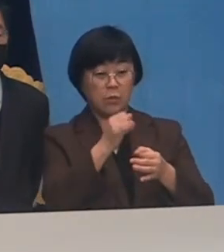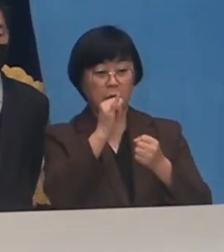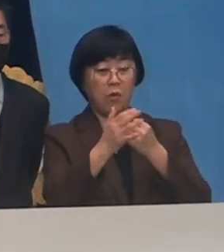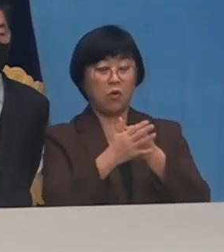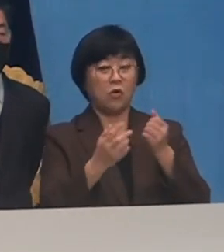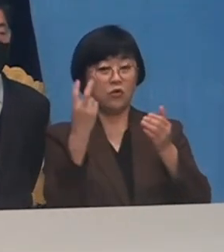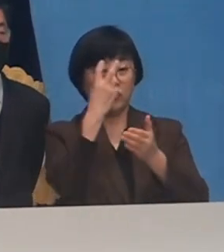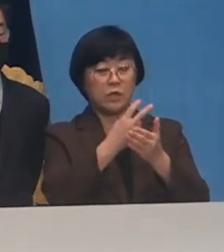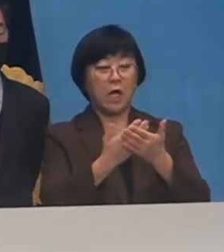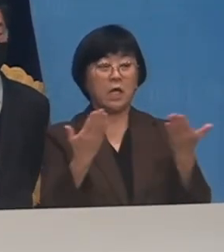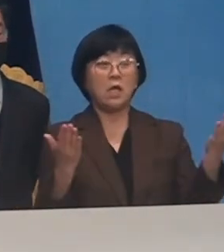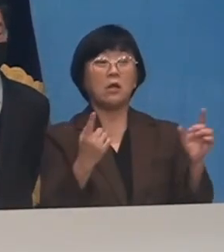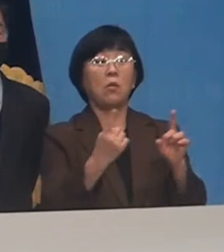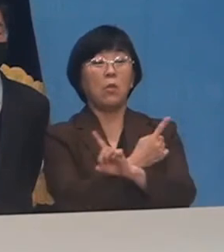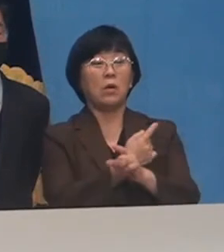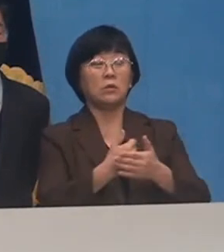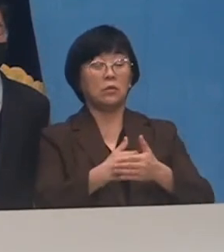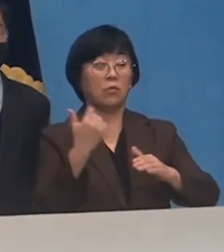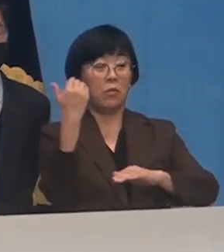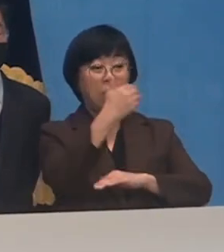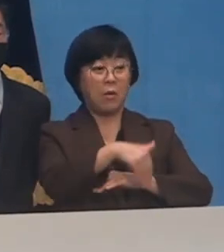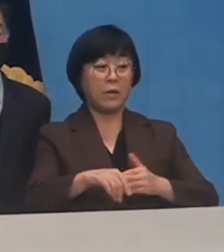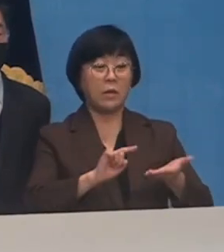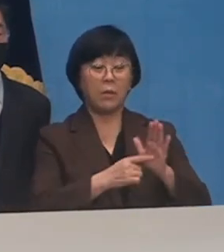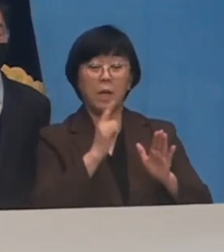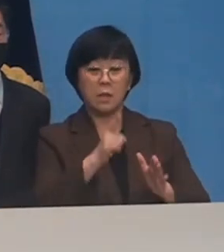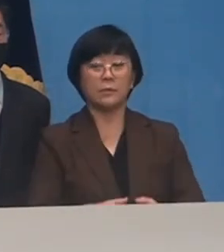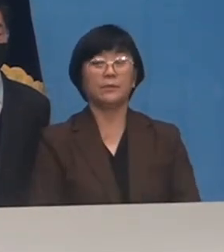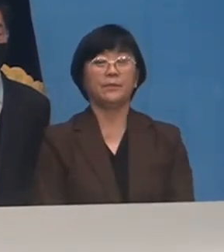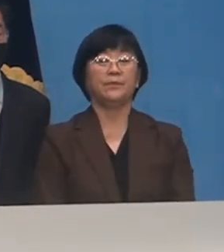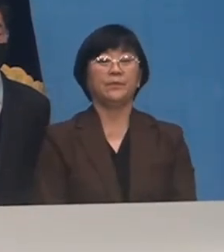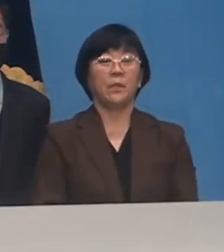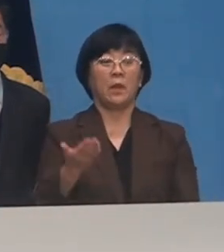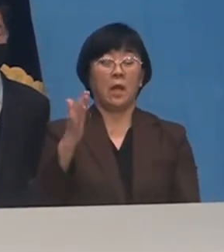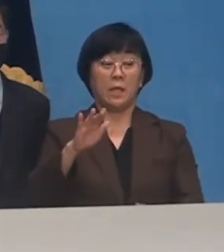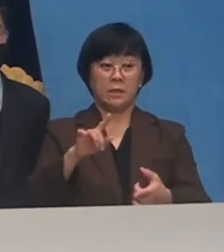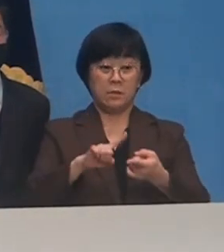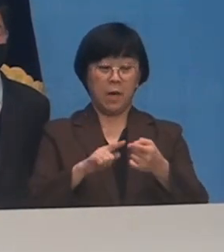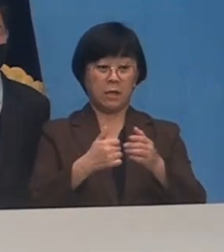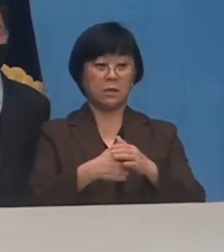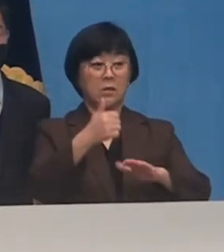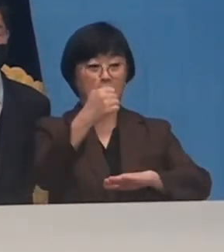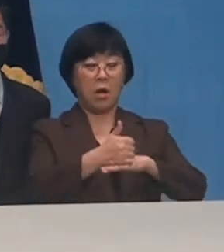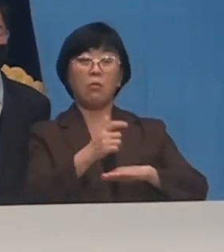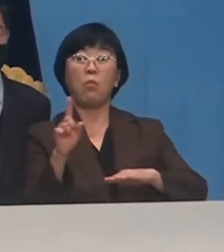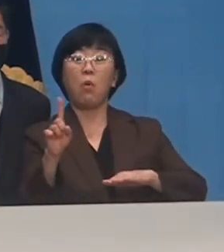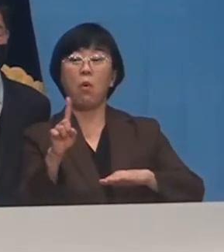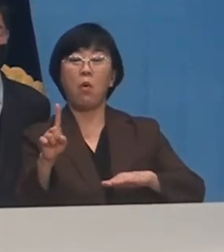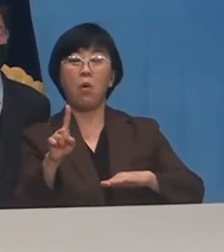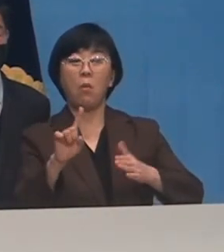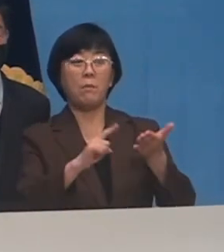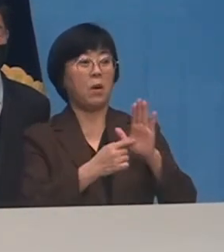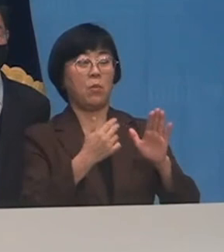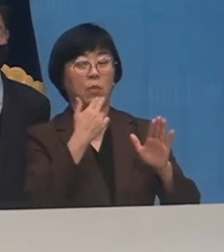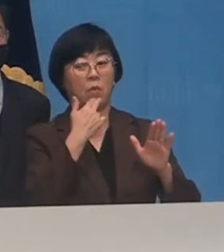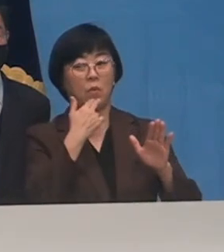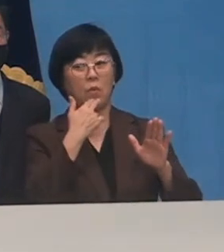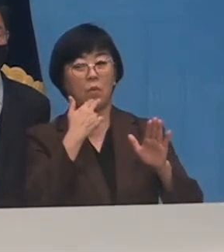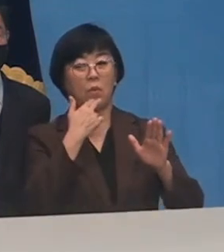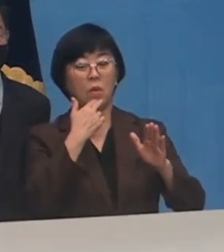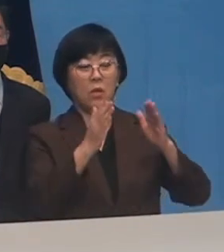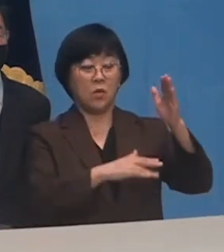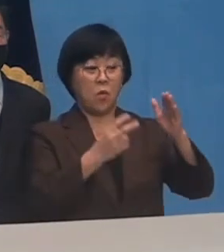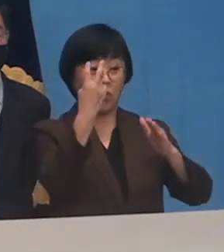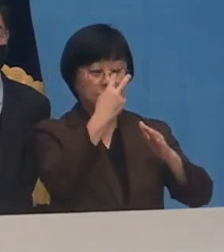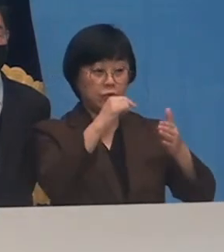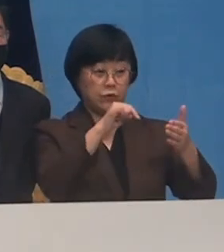수사 업무 개선 방안을 조속히 마련하겠다고 밝힌 바 있다. 하지만 그 결과가 무엇인지 알려진 바 없고